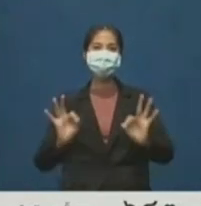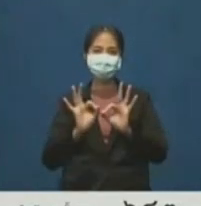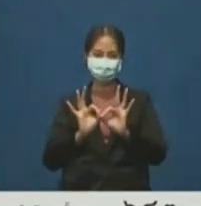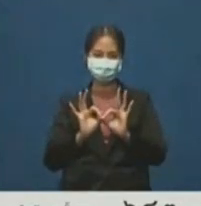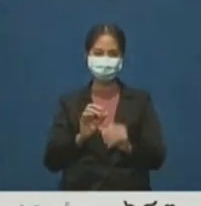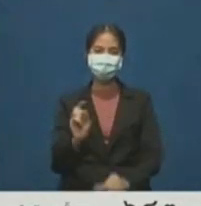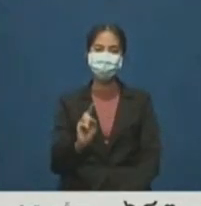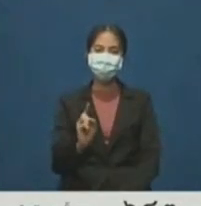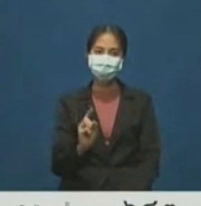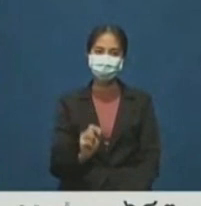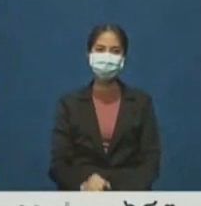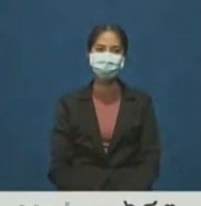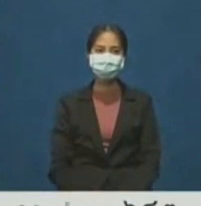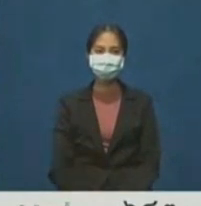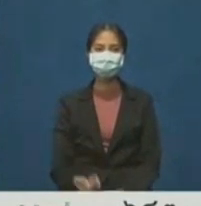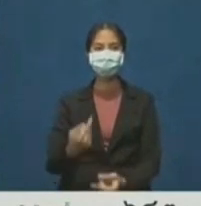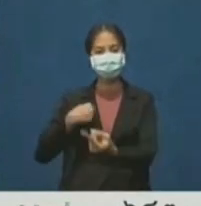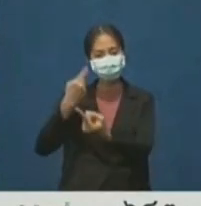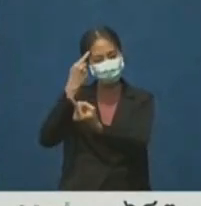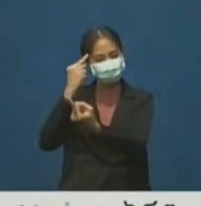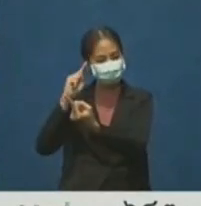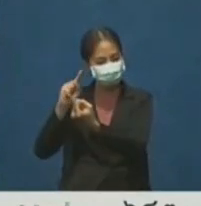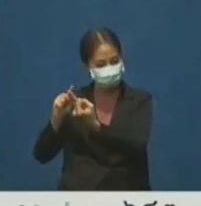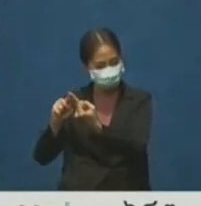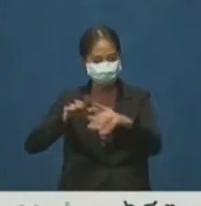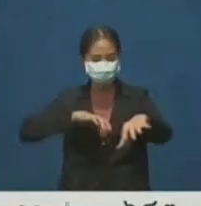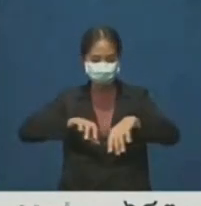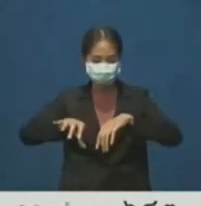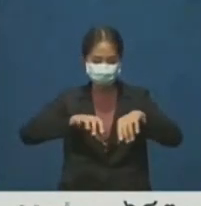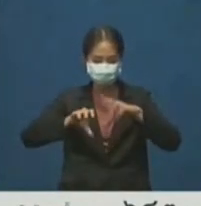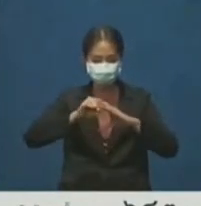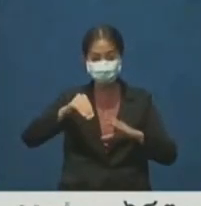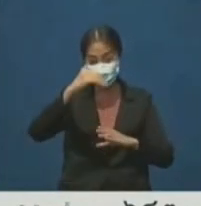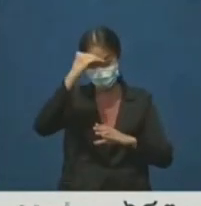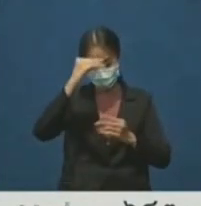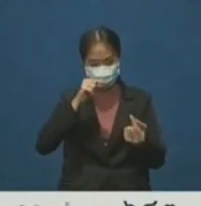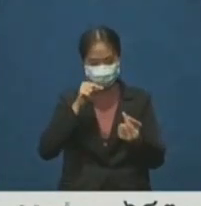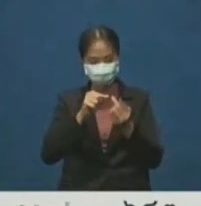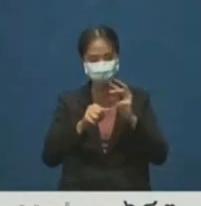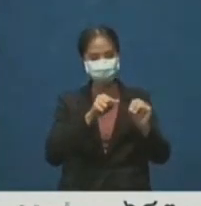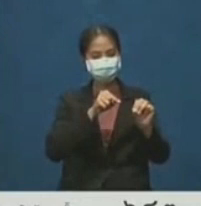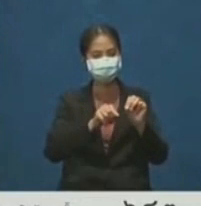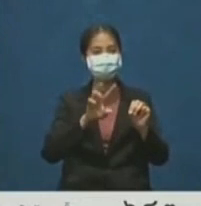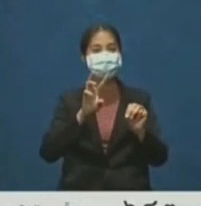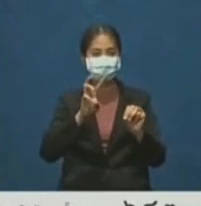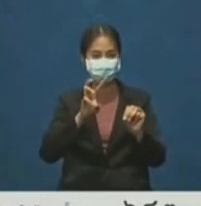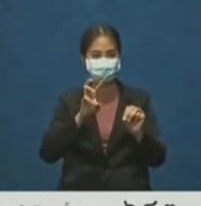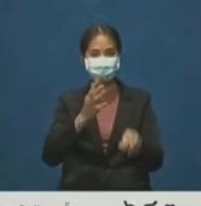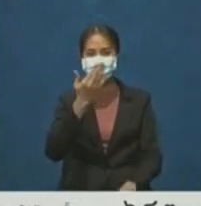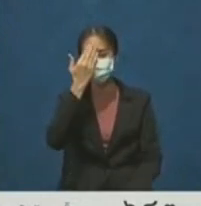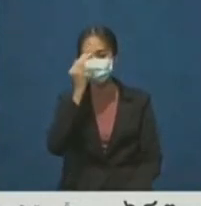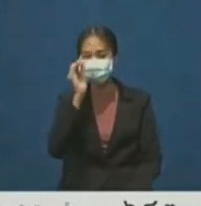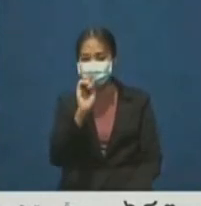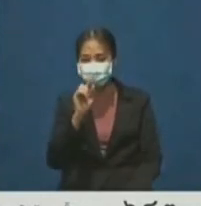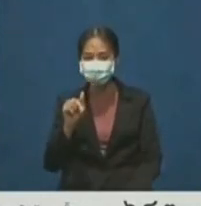ากแล้วคงจะไม่พูดถึงก็ไม่ได้ครับก็คือเรื่องวัตถุประสงค์และเป้าหมายของการจัดการศึกษาในมาตรา6เพราะเรื่